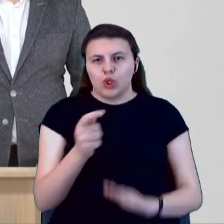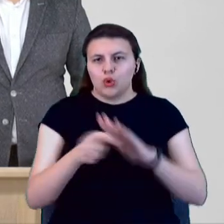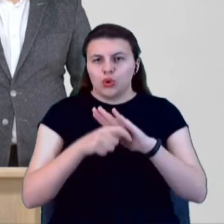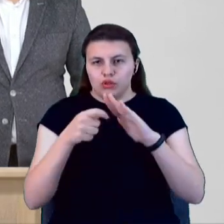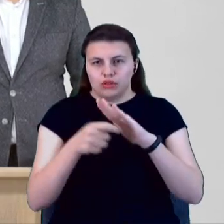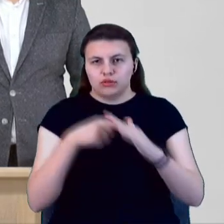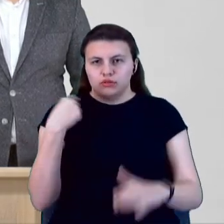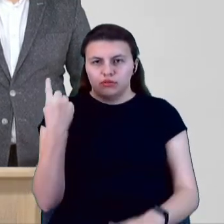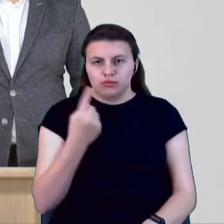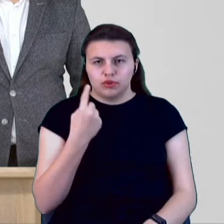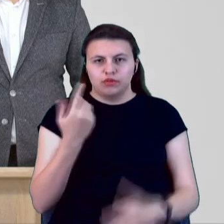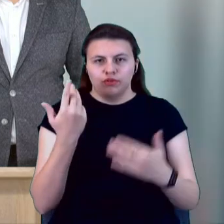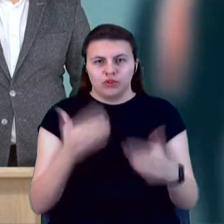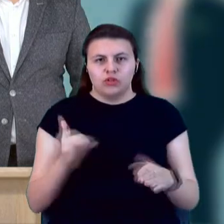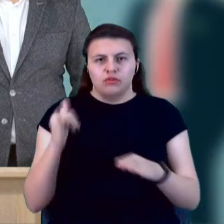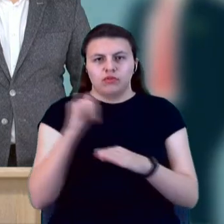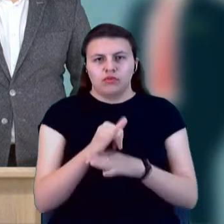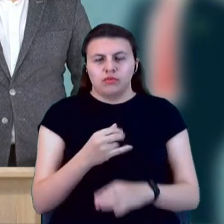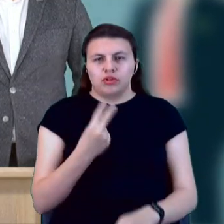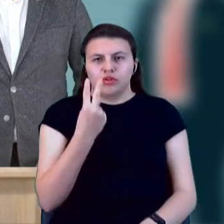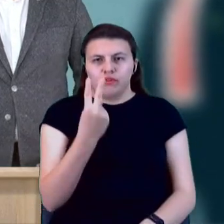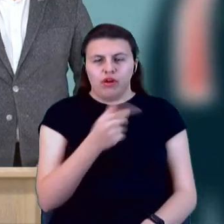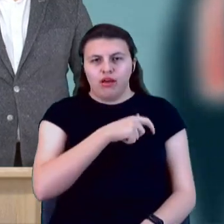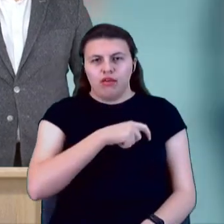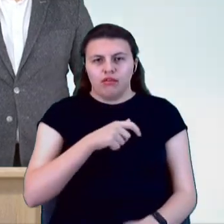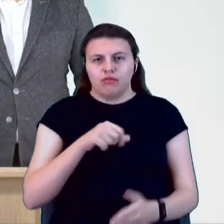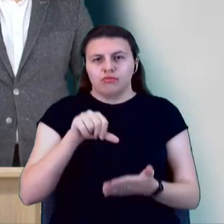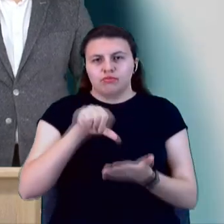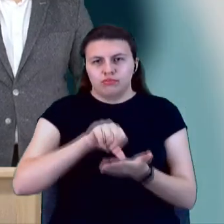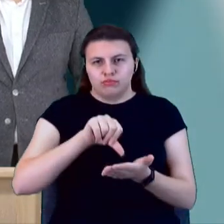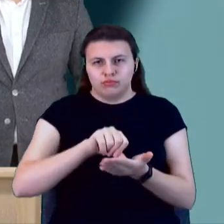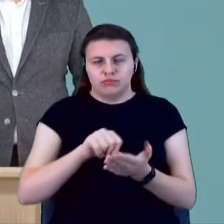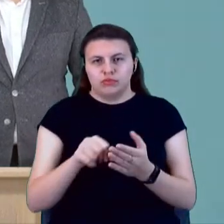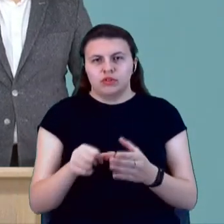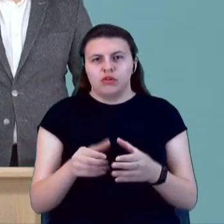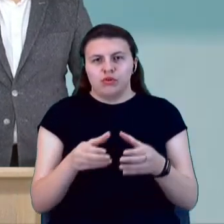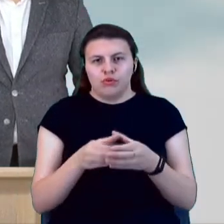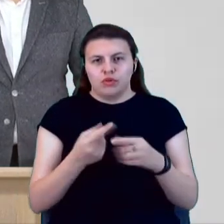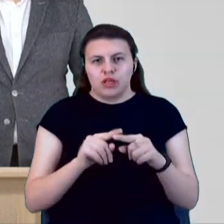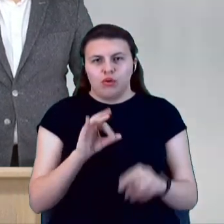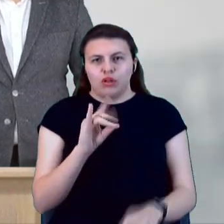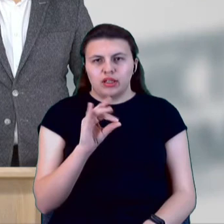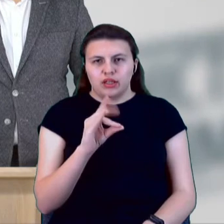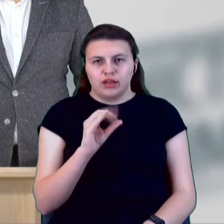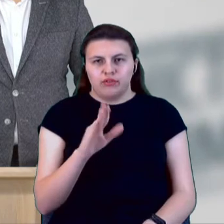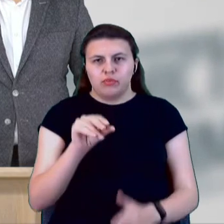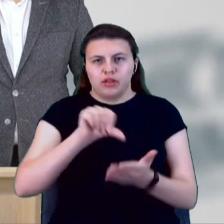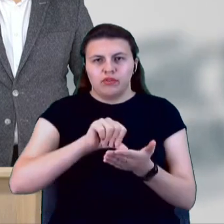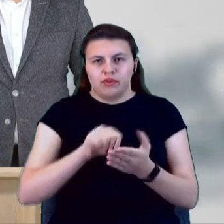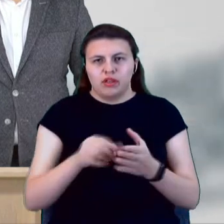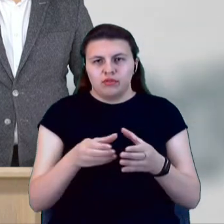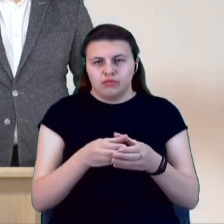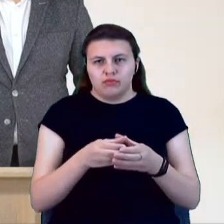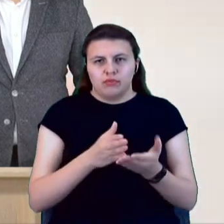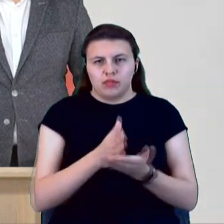нас вже завітали перших 2 кандидата до депутатського корпусу. Це Олег Андрієв, представник політичної партії «Наш край», і